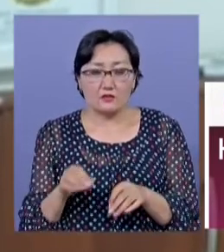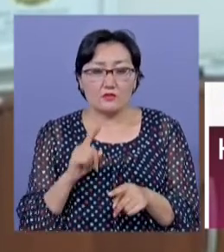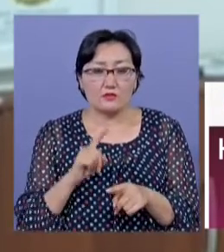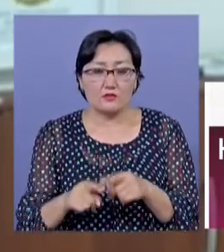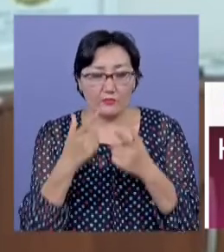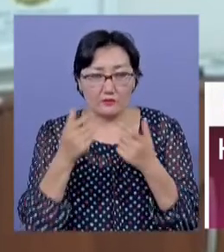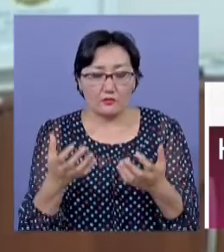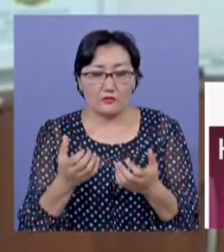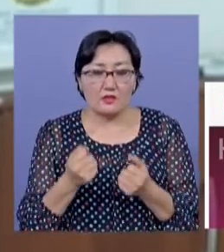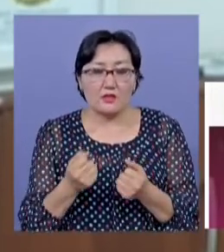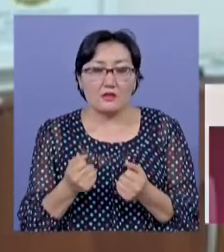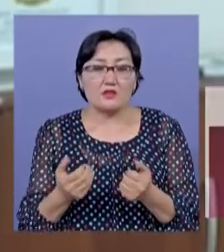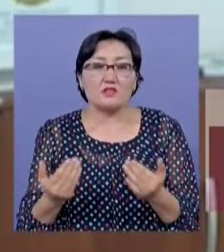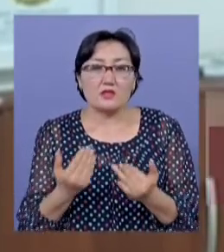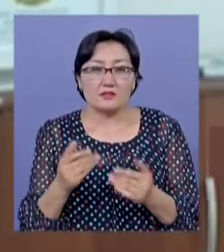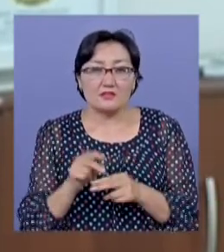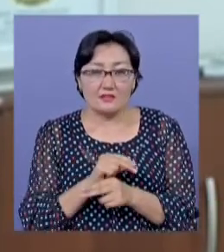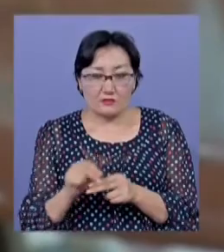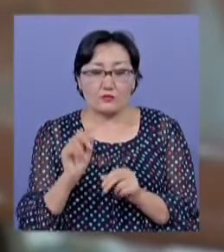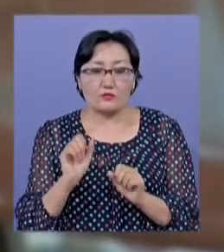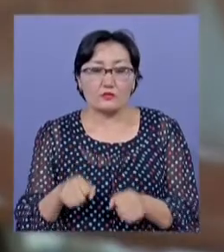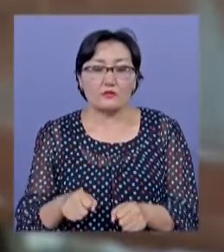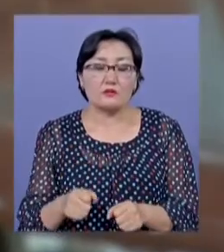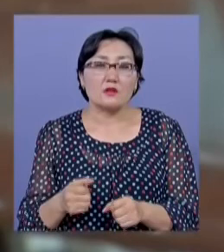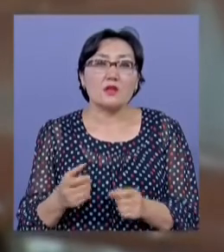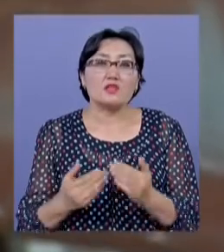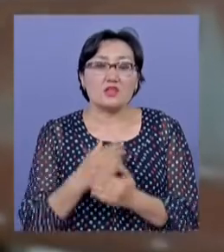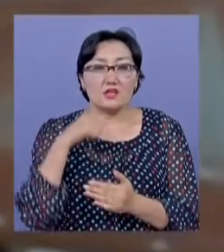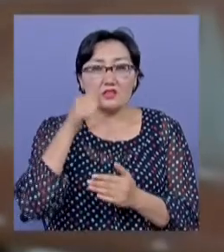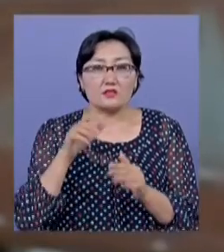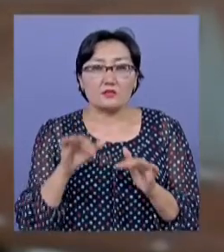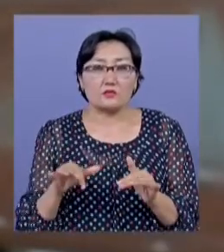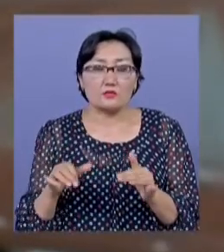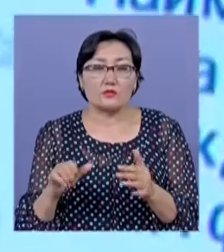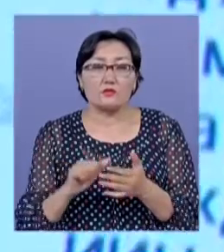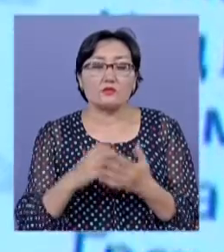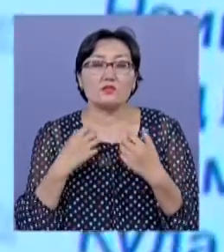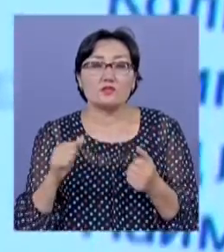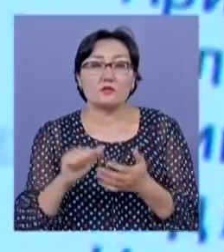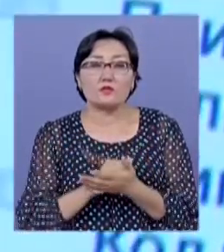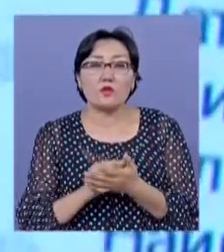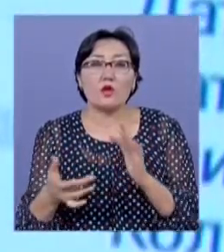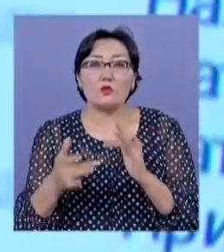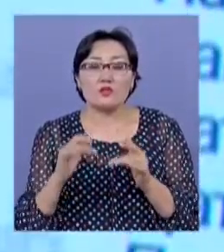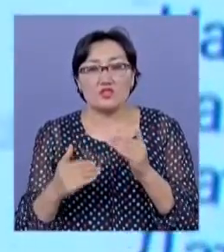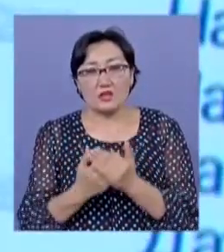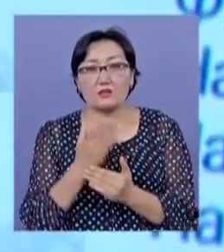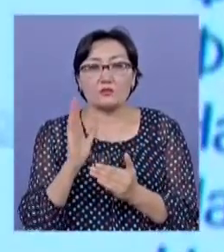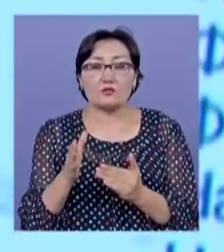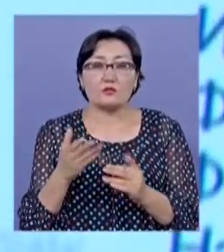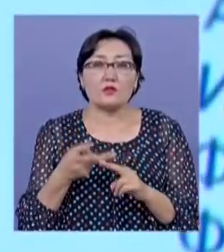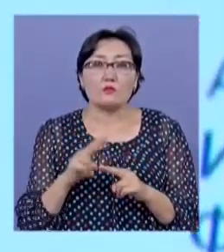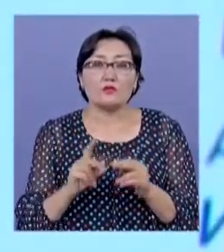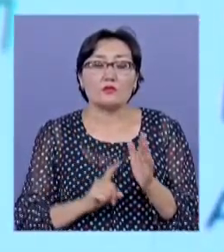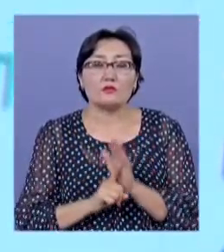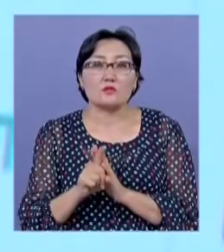қол жеткізсе, жақсырақ емдеулік қызмет көрсете алады. Жаңа жылдан бастап электронды денсаулық паспорты онлайн режимде жаңартылып отыратын болады. Бұл ең